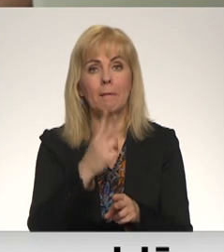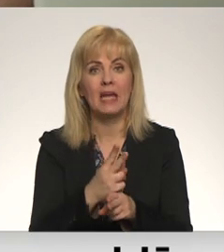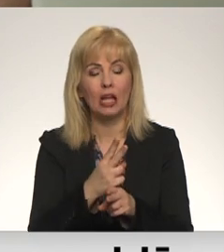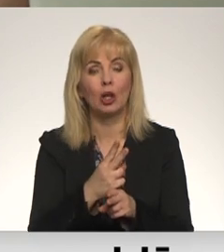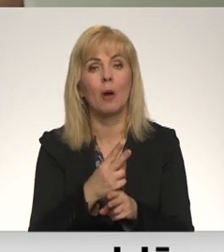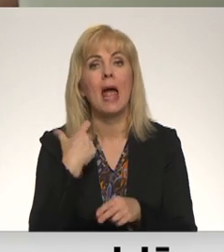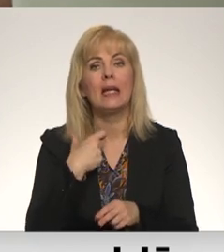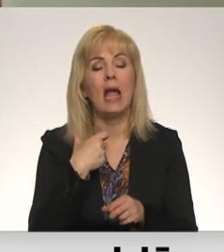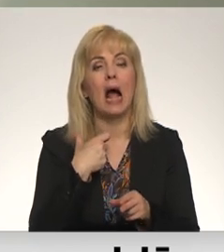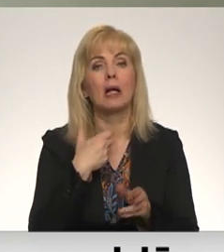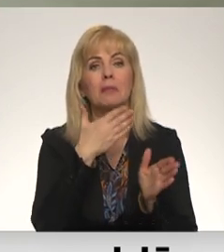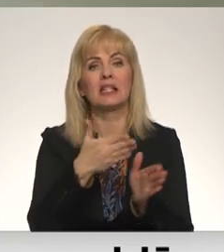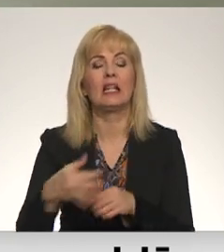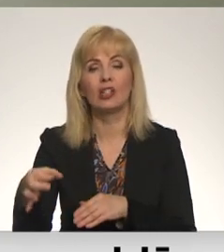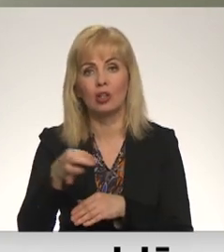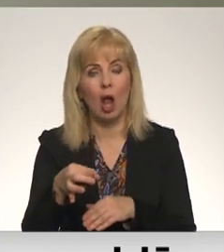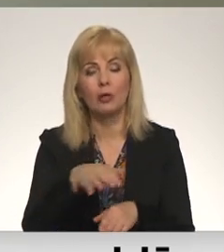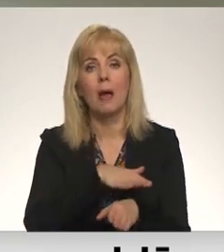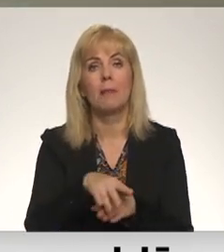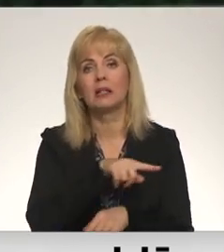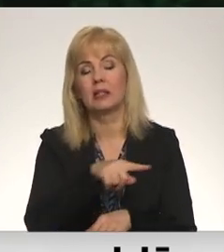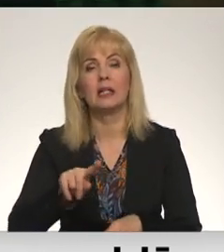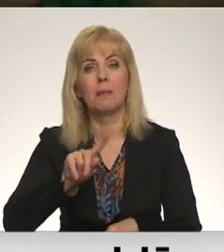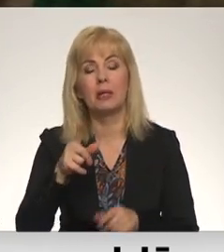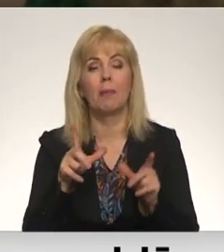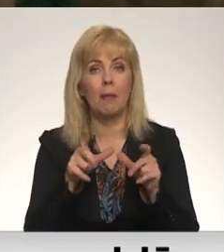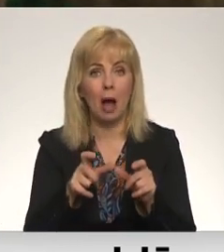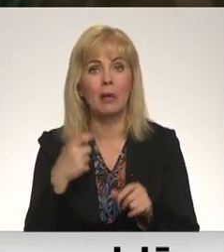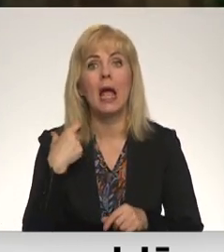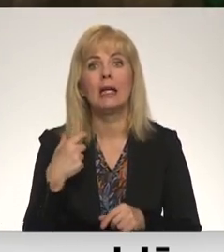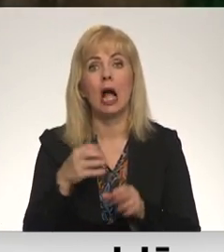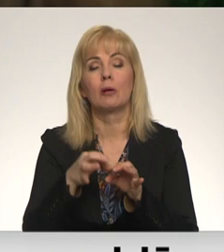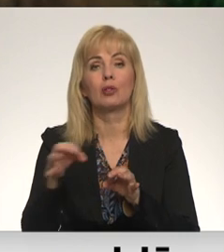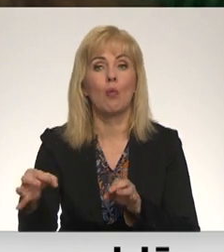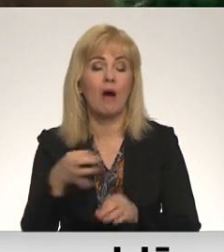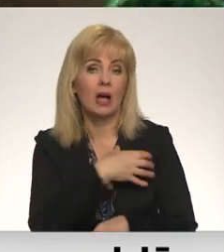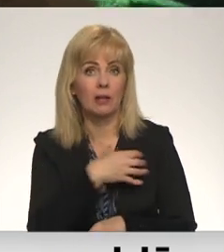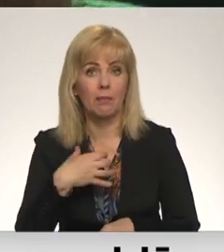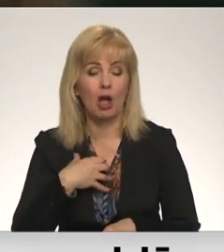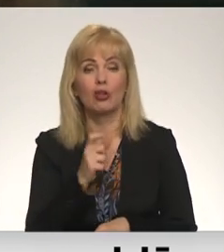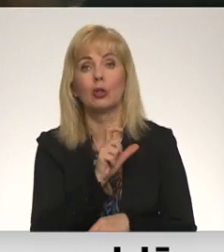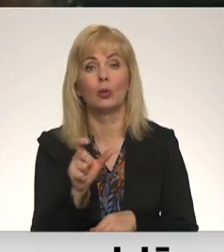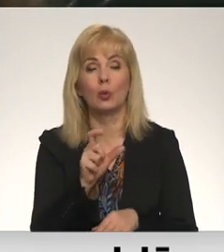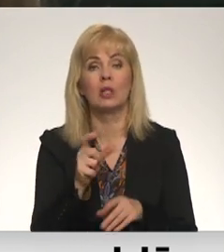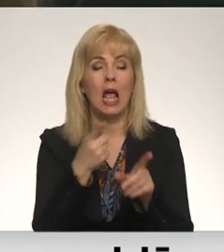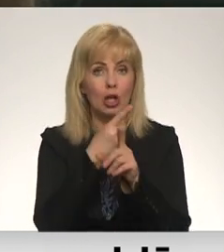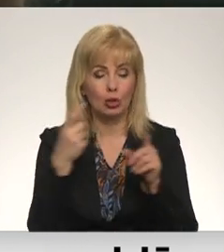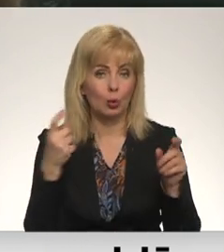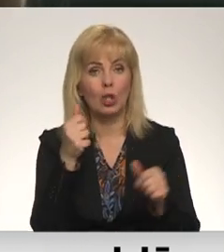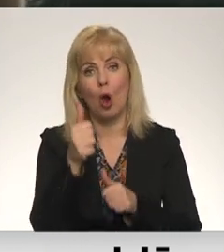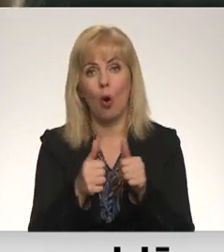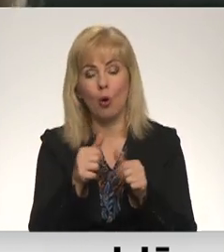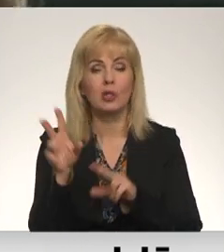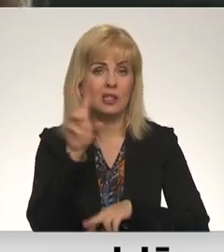reģionālajā slimnīcā pildīs vēl līdz 1. aprīlim. Savukārt Jēkabpils novada pašvaldība drīzumā sludinās konkursu, lai